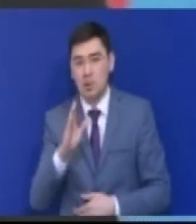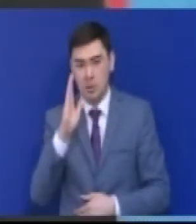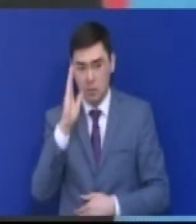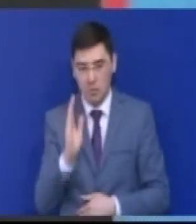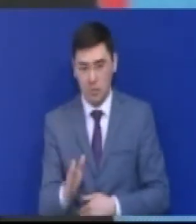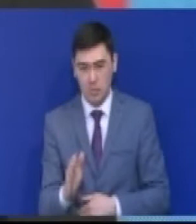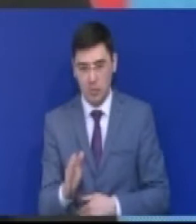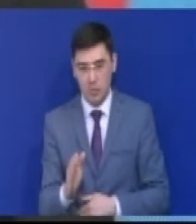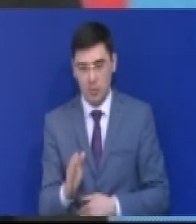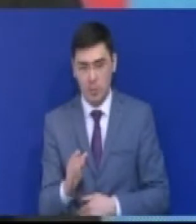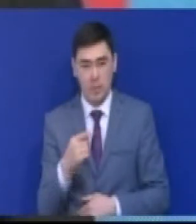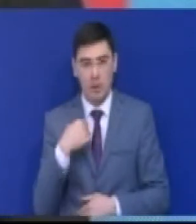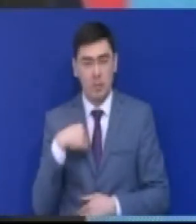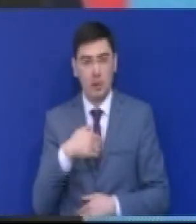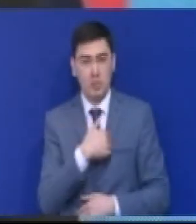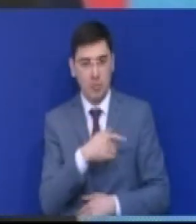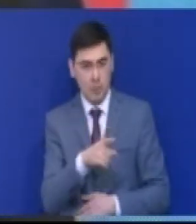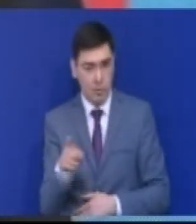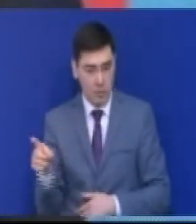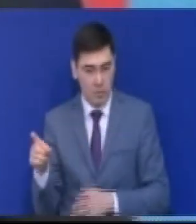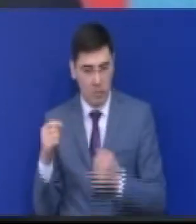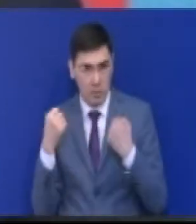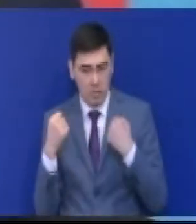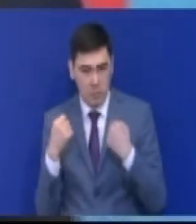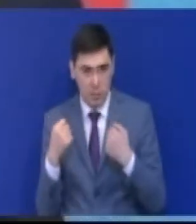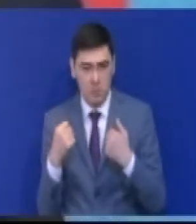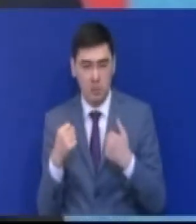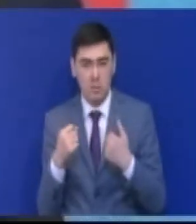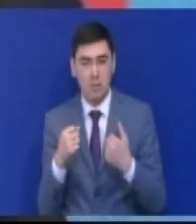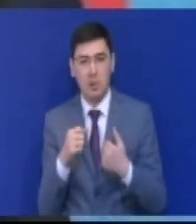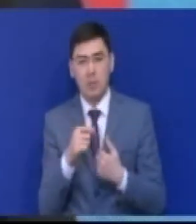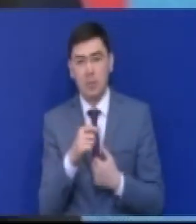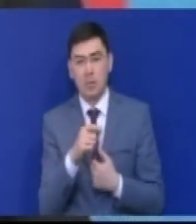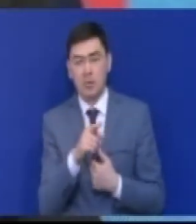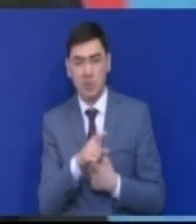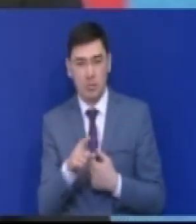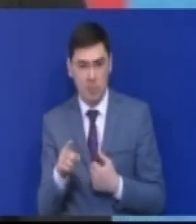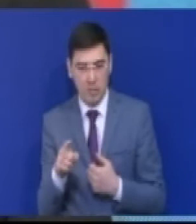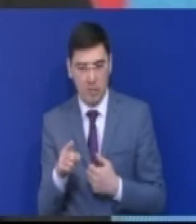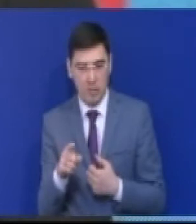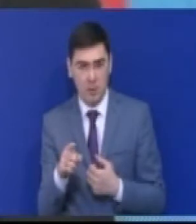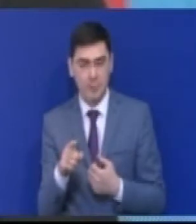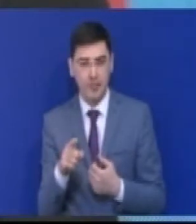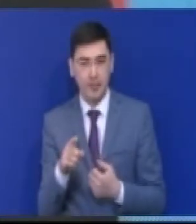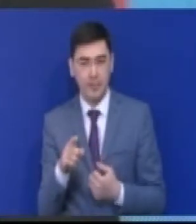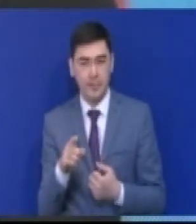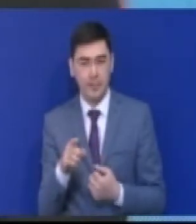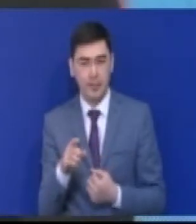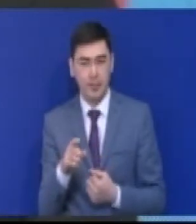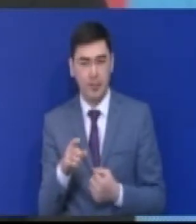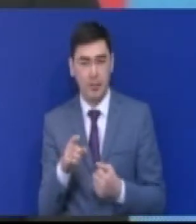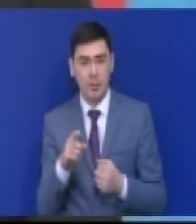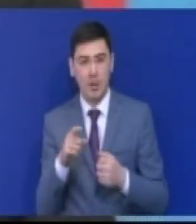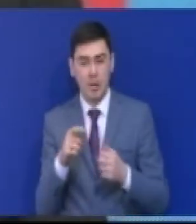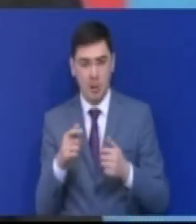Такой насыщенный год, поэтому я хочу пожелать всем нашим спортсменам, всем нашим представителям команд, тренерам, которые здесь стоят,